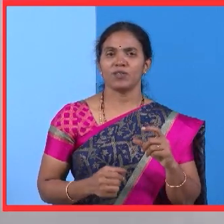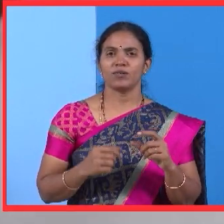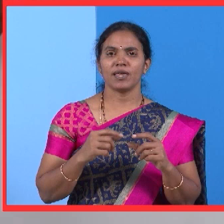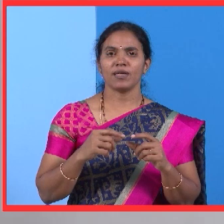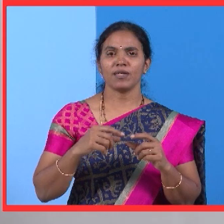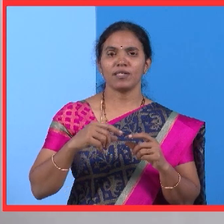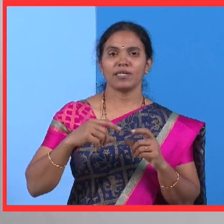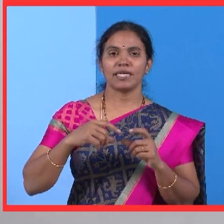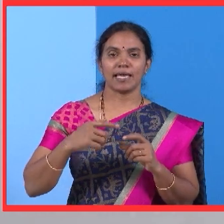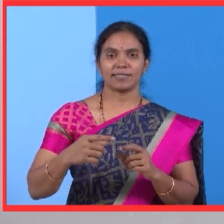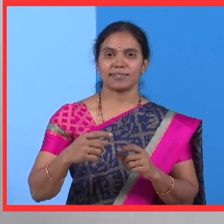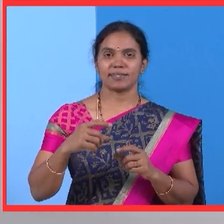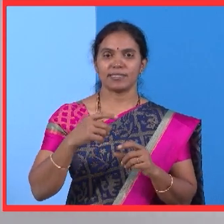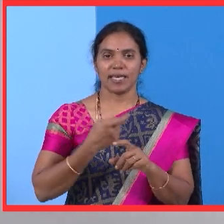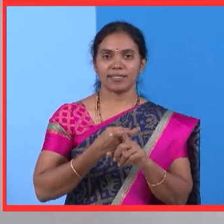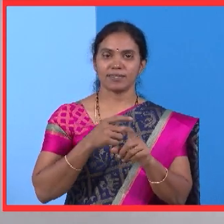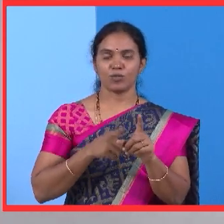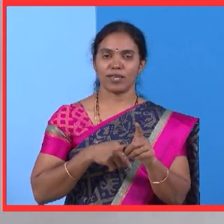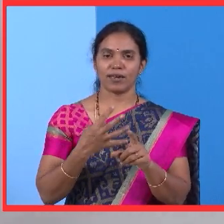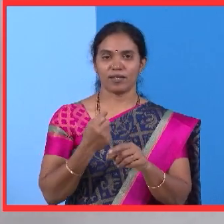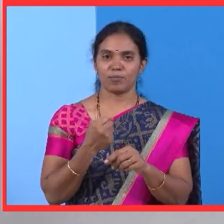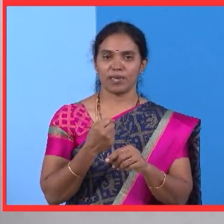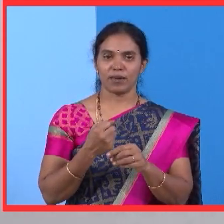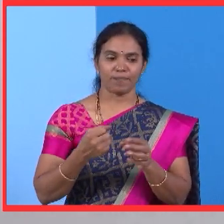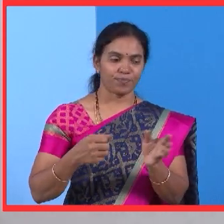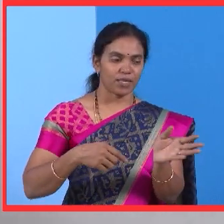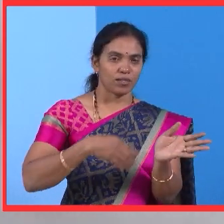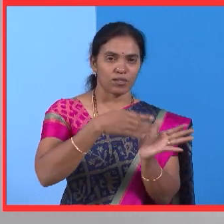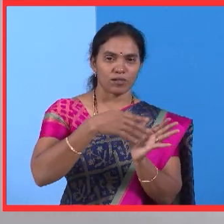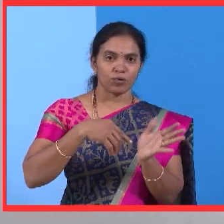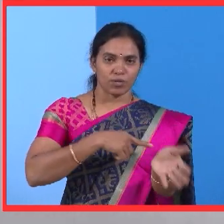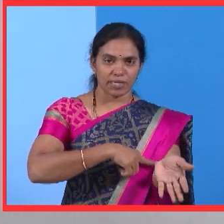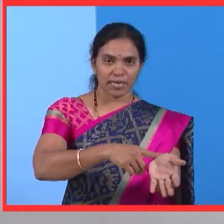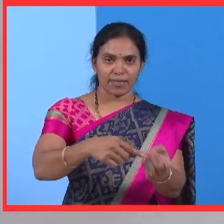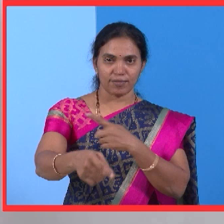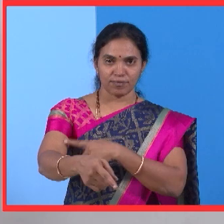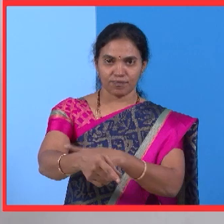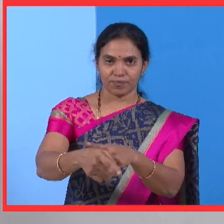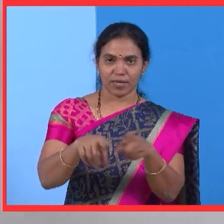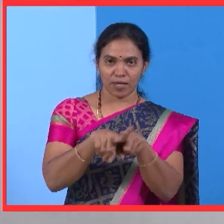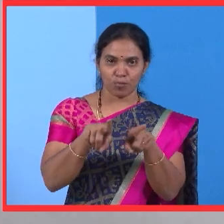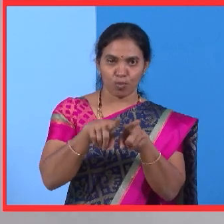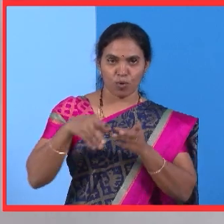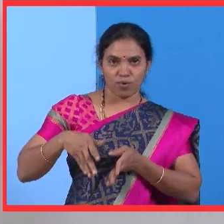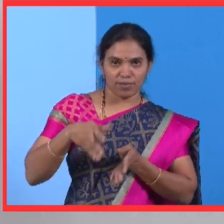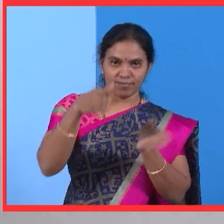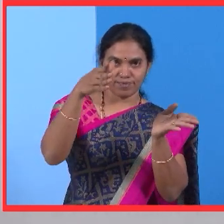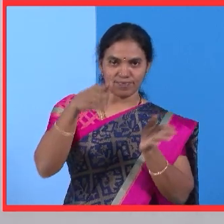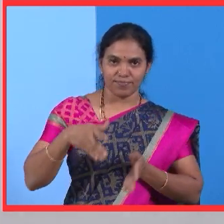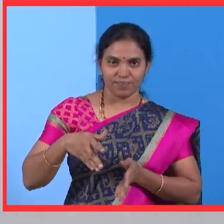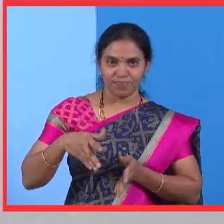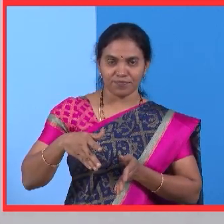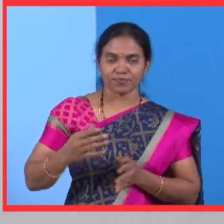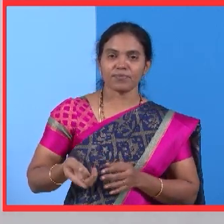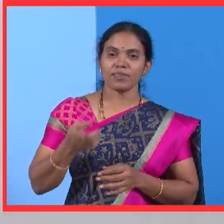இது ஒரு கரம் இது ஒரு கரம் இதில் ஒரு மையப்புள்ளி இதில் ஒரு மையப்புள்ளி 5 மைனஸ் 2 எக்ஸ்